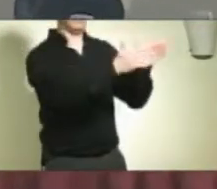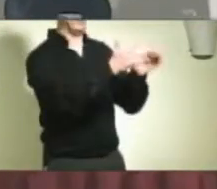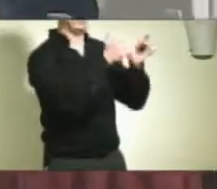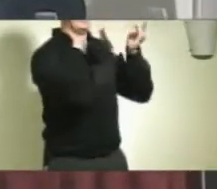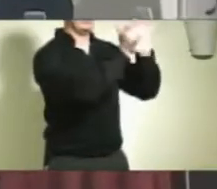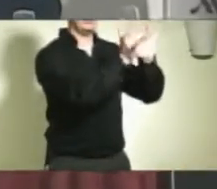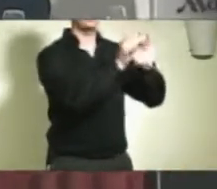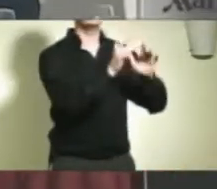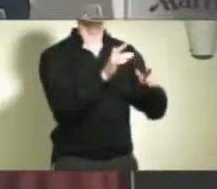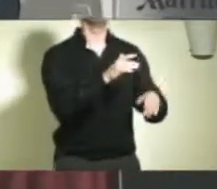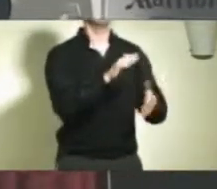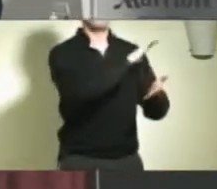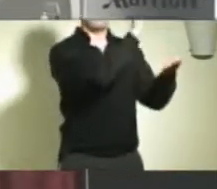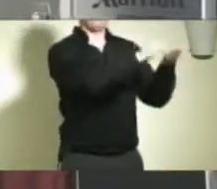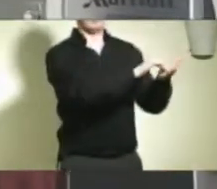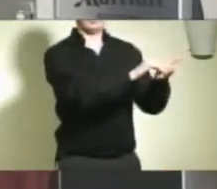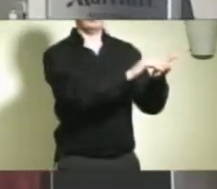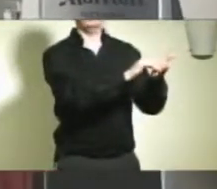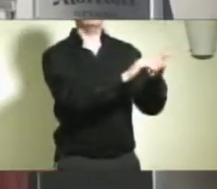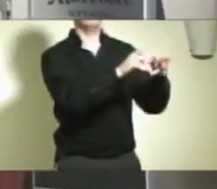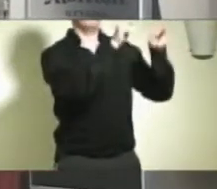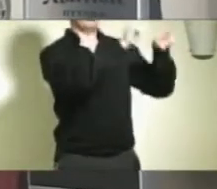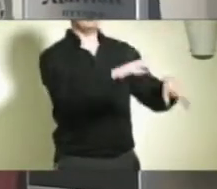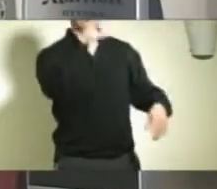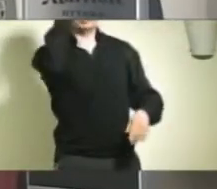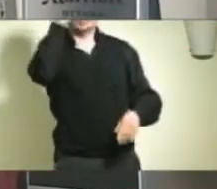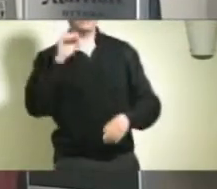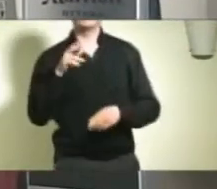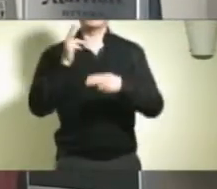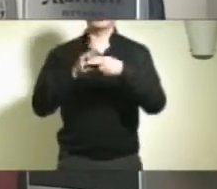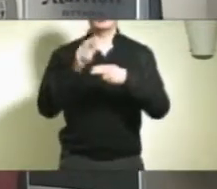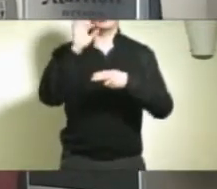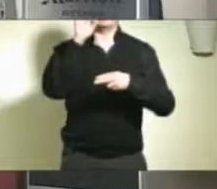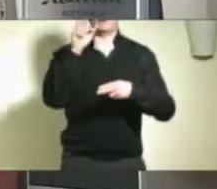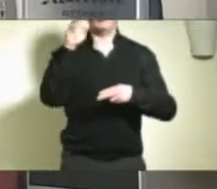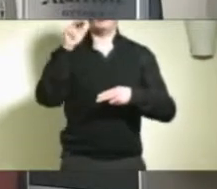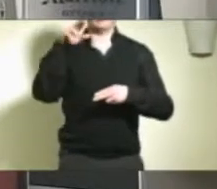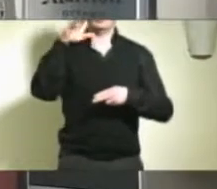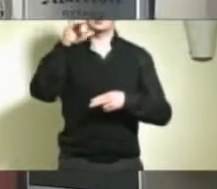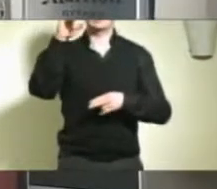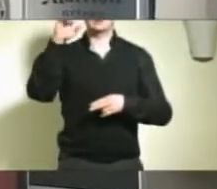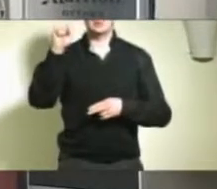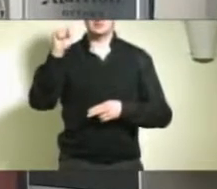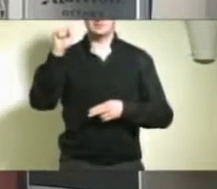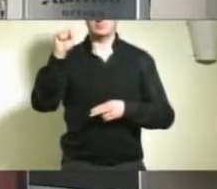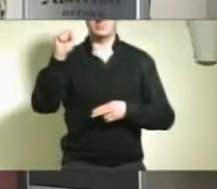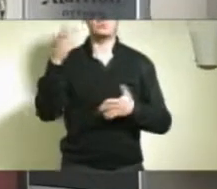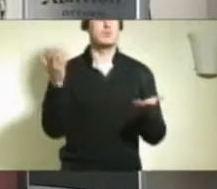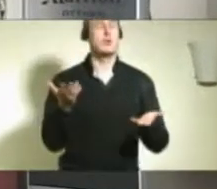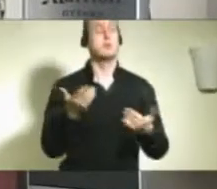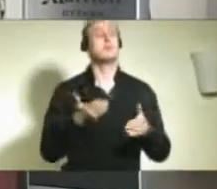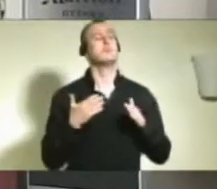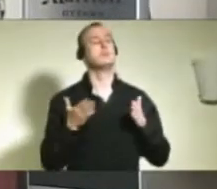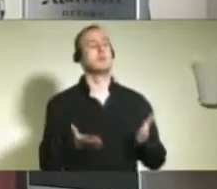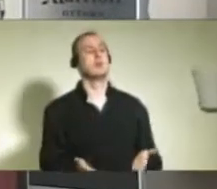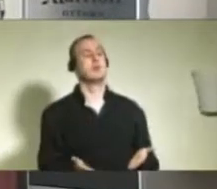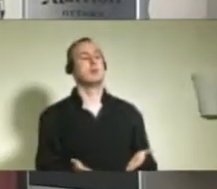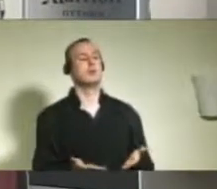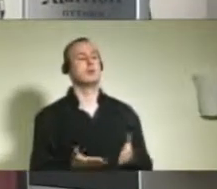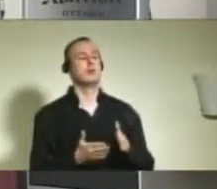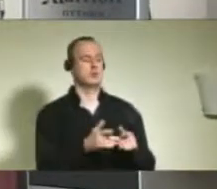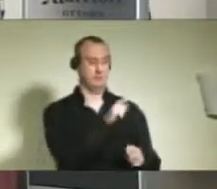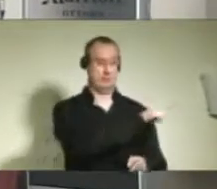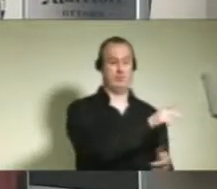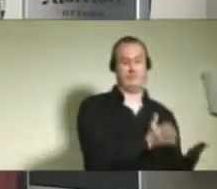de Montréal qui veut savoir par rapport à Isabelle, poser la question. Jusqu'à maintenant, comment vous faites pour